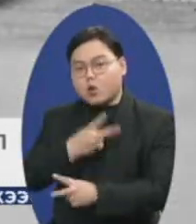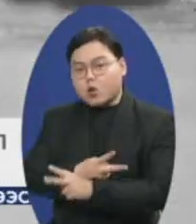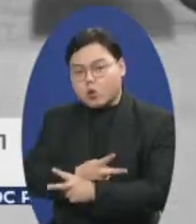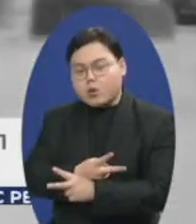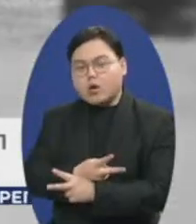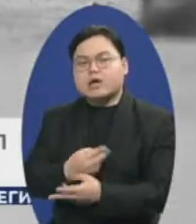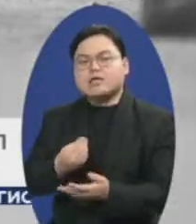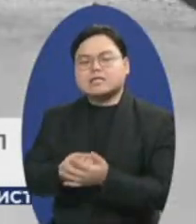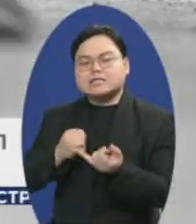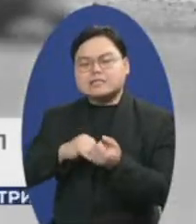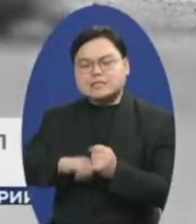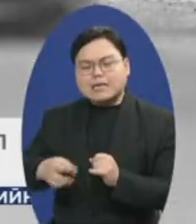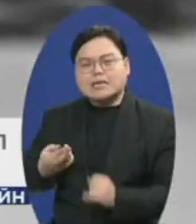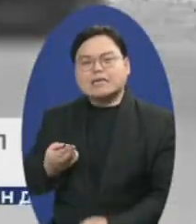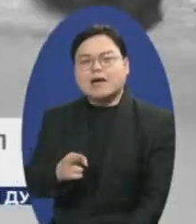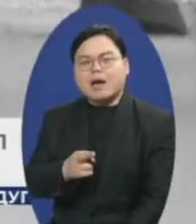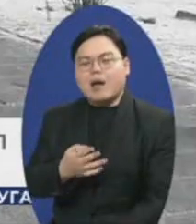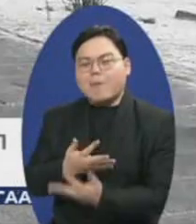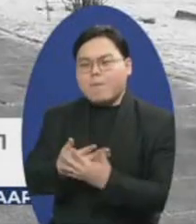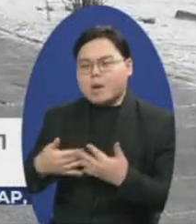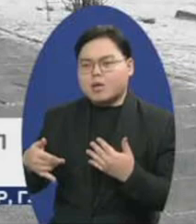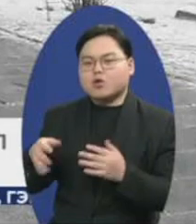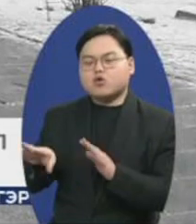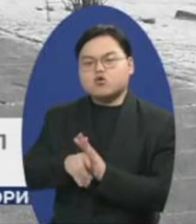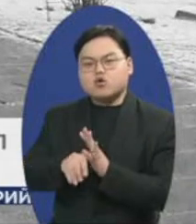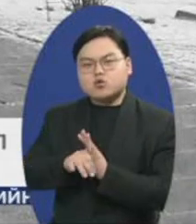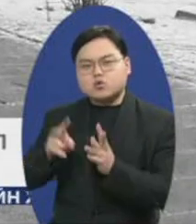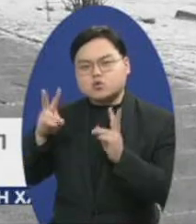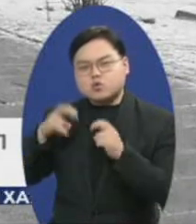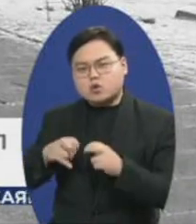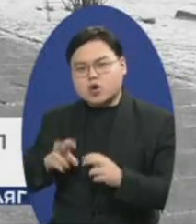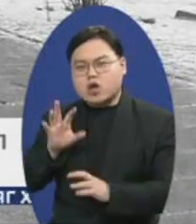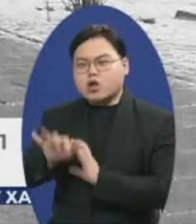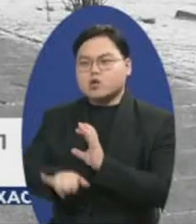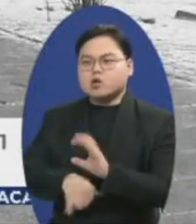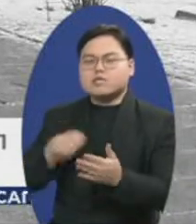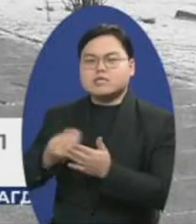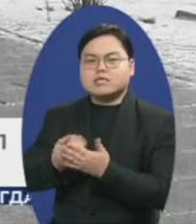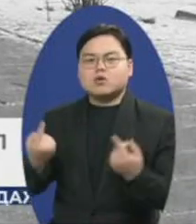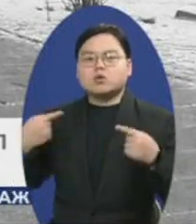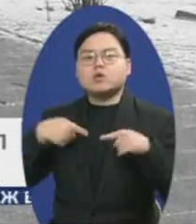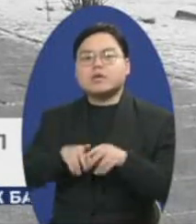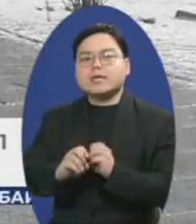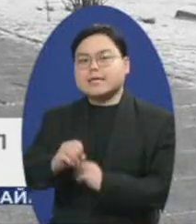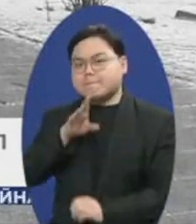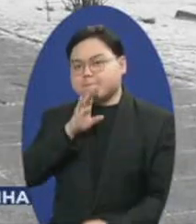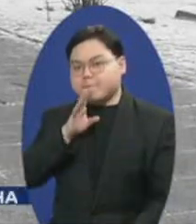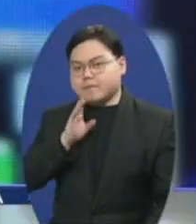шалтгаан ялангуяа материаллог нөлөөг судалж олон улсын жишгээр нарийн залт тусгаар болсон байна.